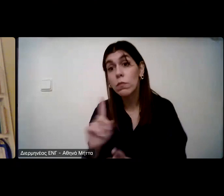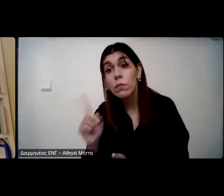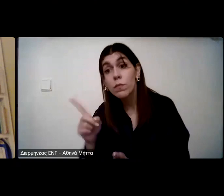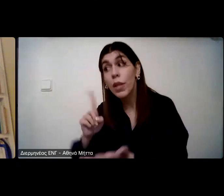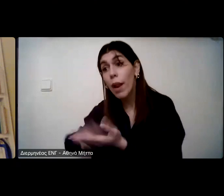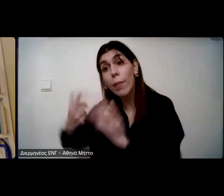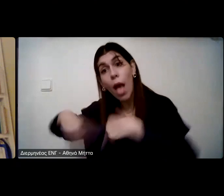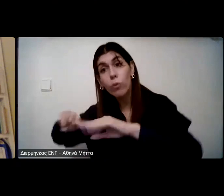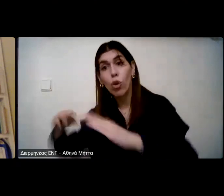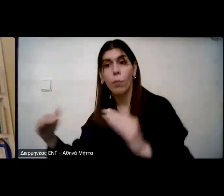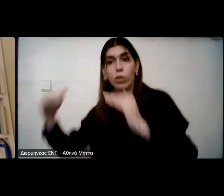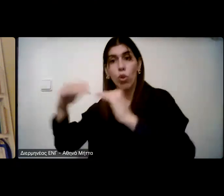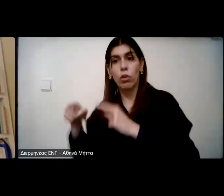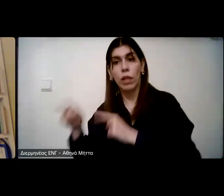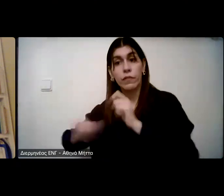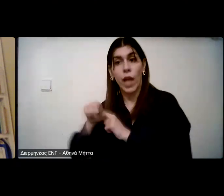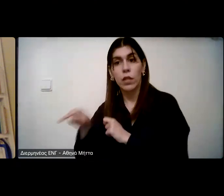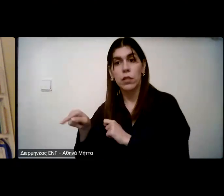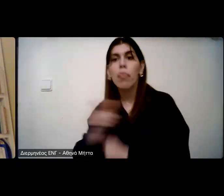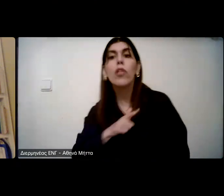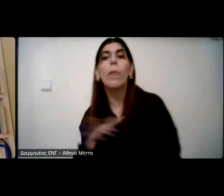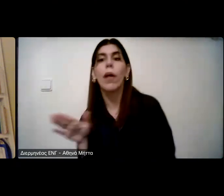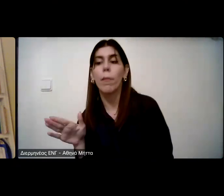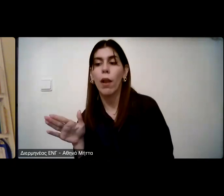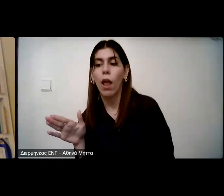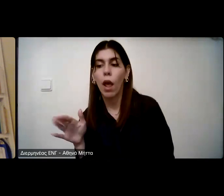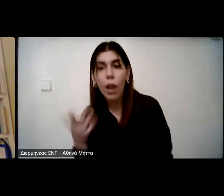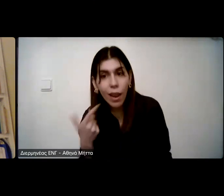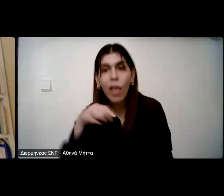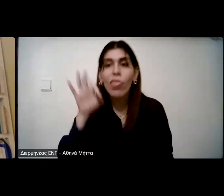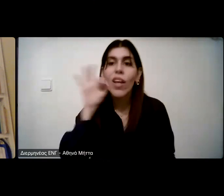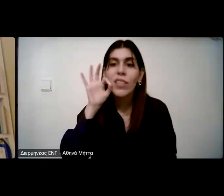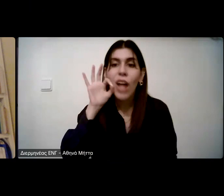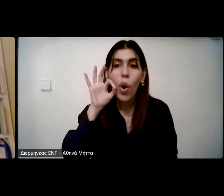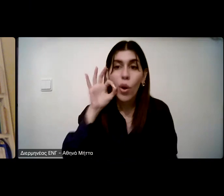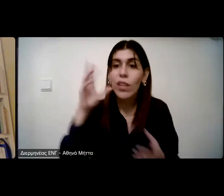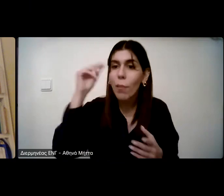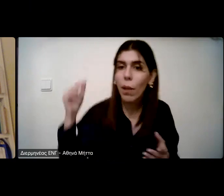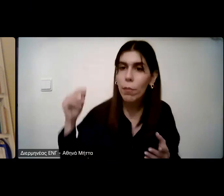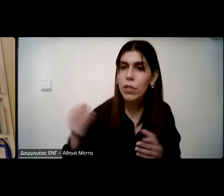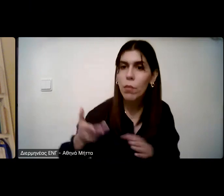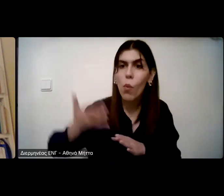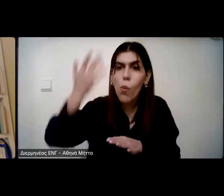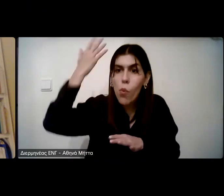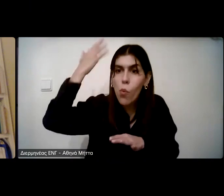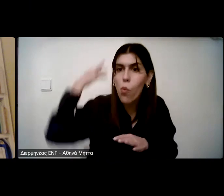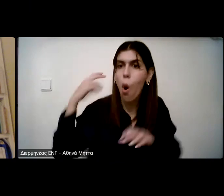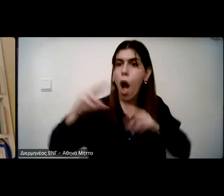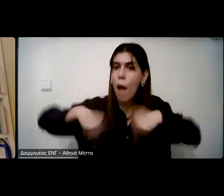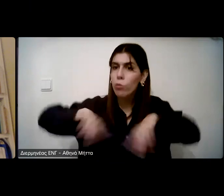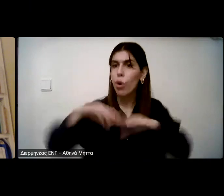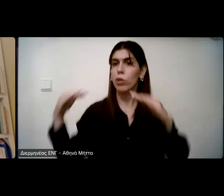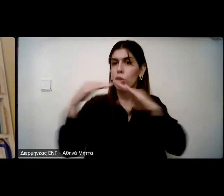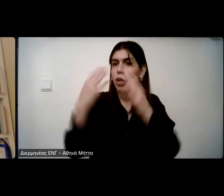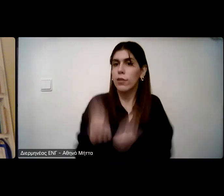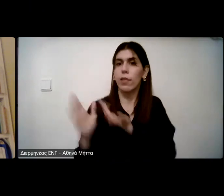επιτροπές ισότητας. Θυμίζω ότι στο Πανεπιστήμιο της Θεσσαλονίκης είχαμε από πολύ νωρίς επιτροπές ισότητας και αυτό έχει